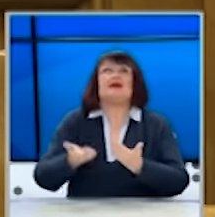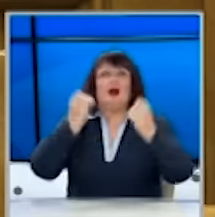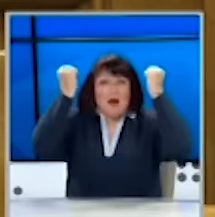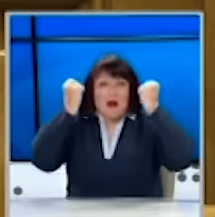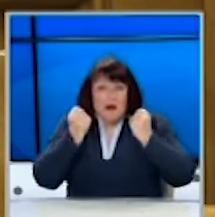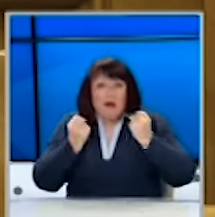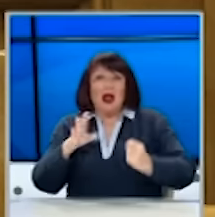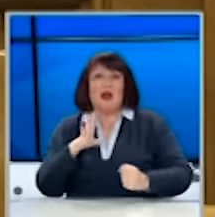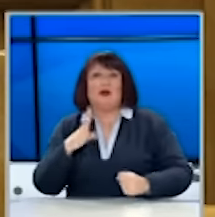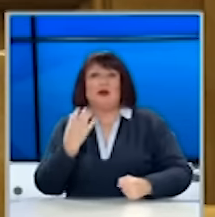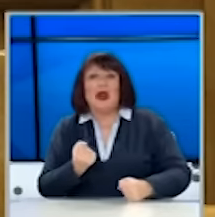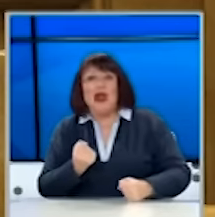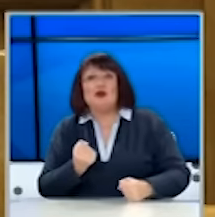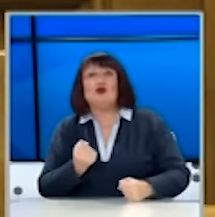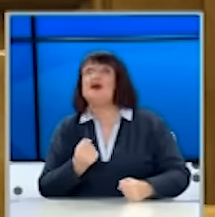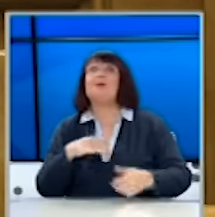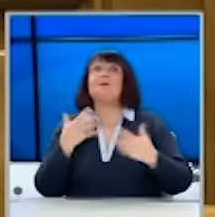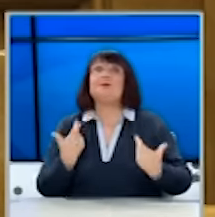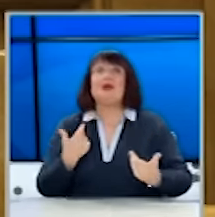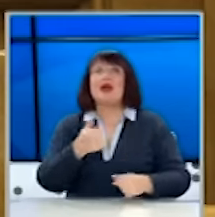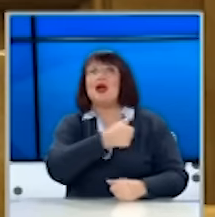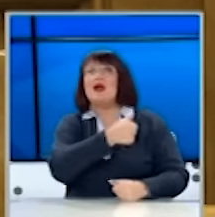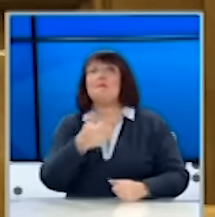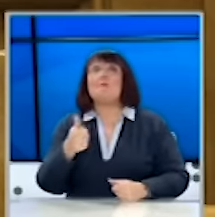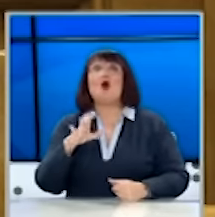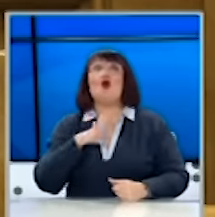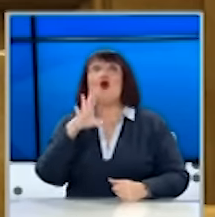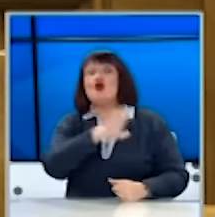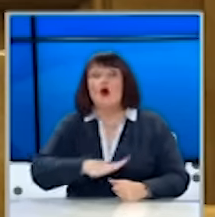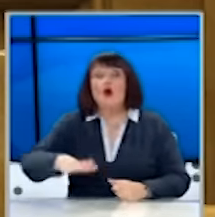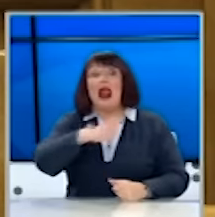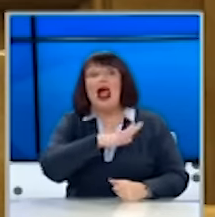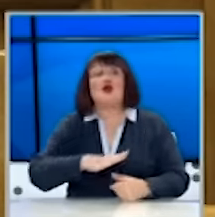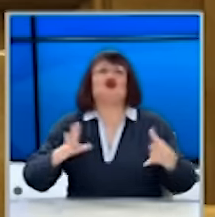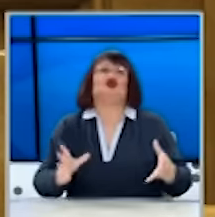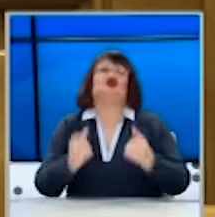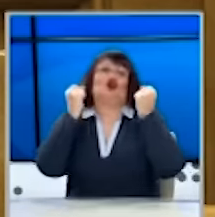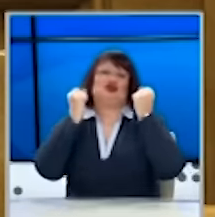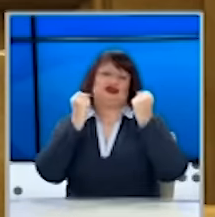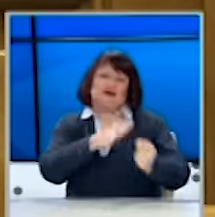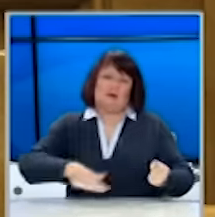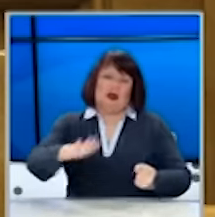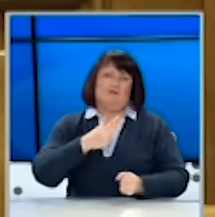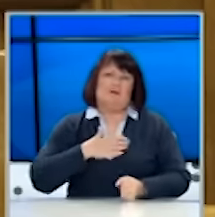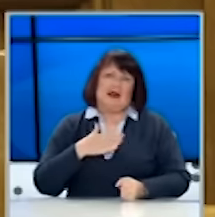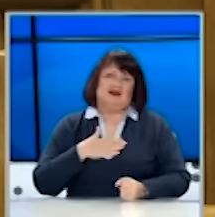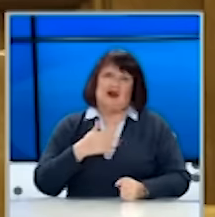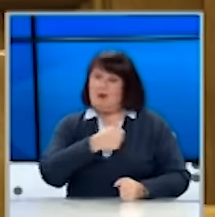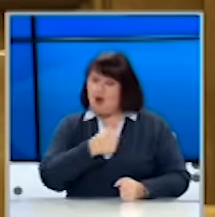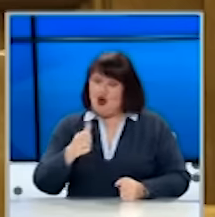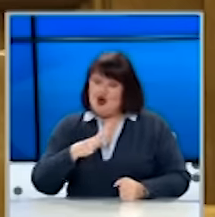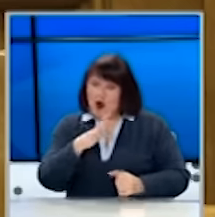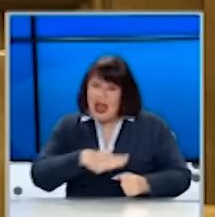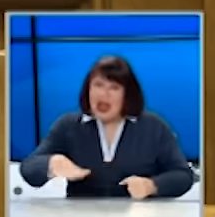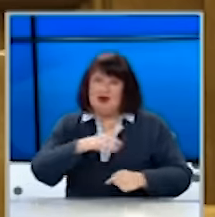κάνοντας πράξη το σύνθημα «Μόνο ο λαός σώζει το λαό». Και αυτός ο λαός είναι που έχει